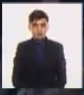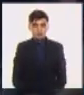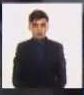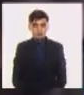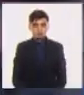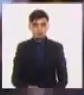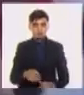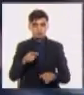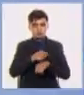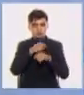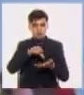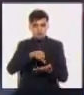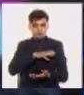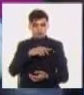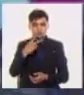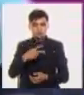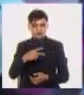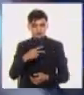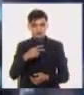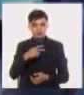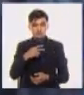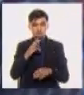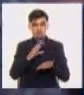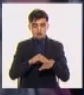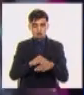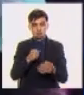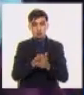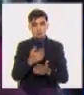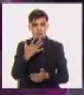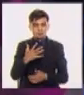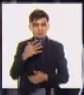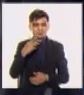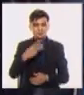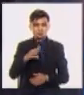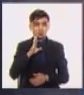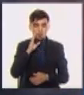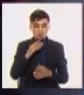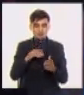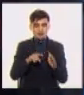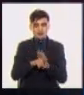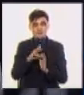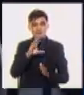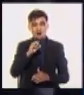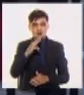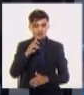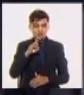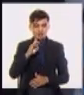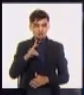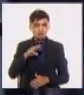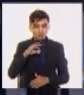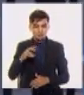комендантский час 20 вечера до 5 30 утра введен в меня policy в вашингтоне лос-анджелесе